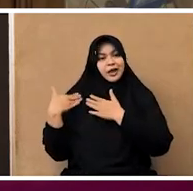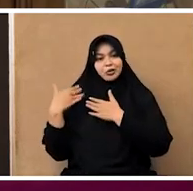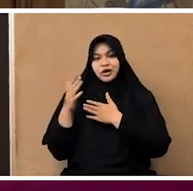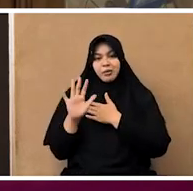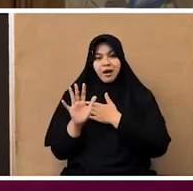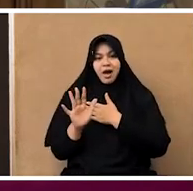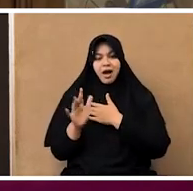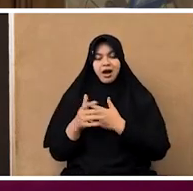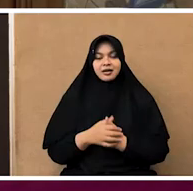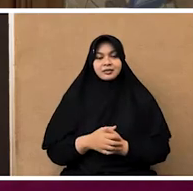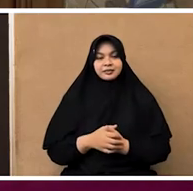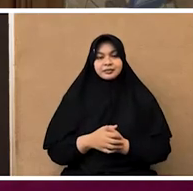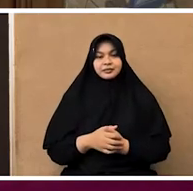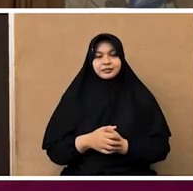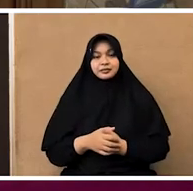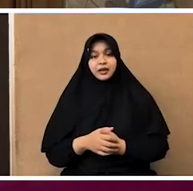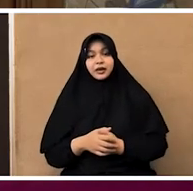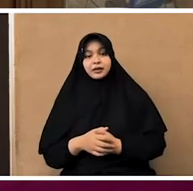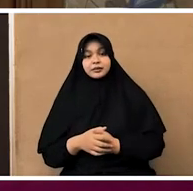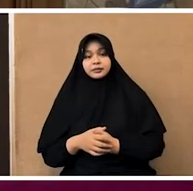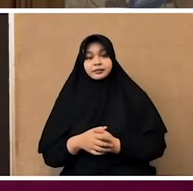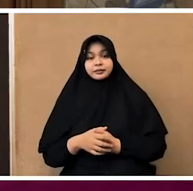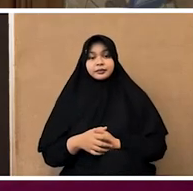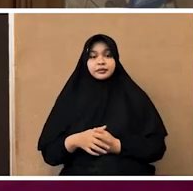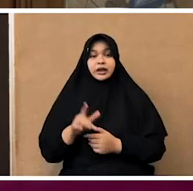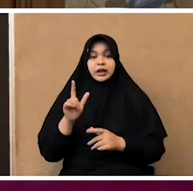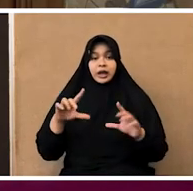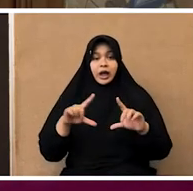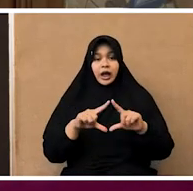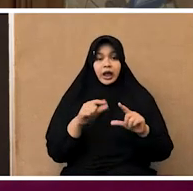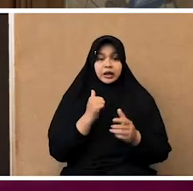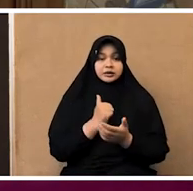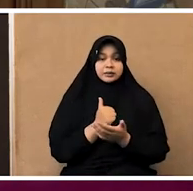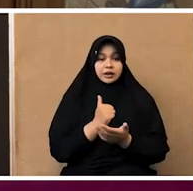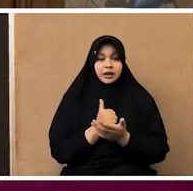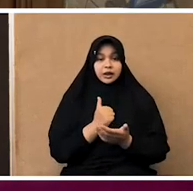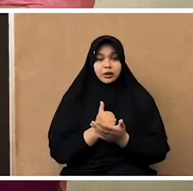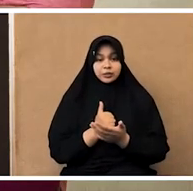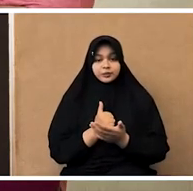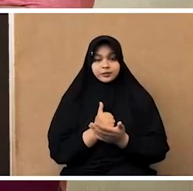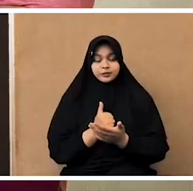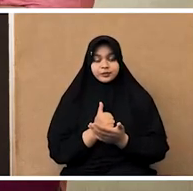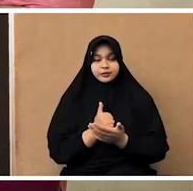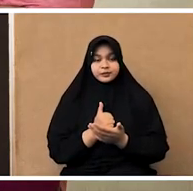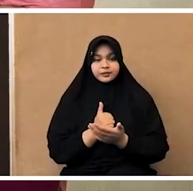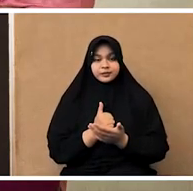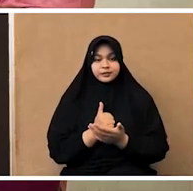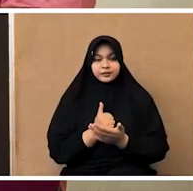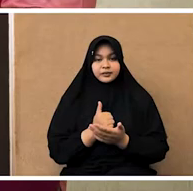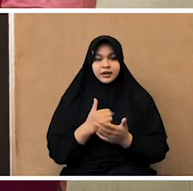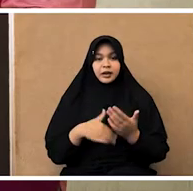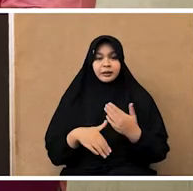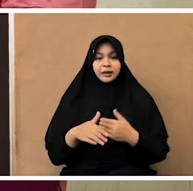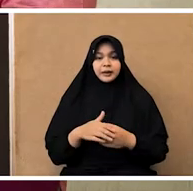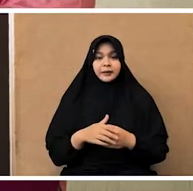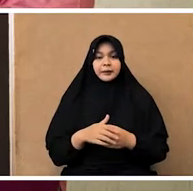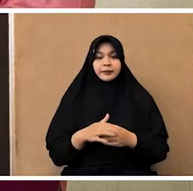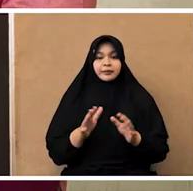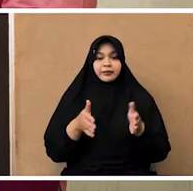dilakukannya atau tidak gitu nah ini yang alat sebenarnya untuk lebih